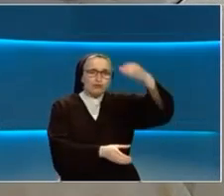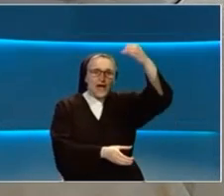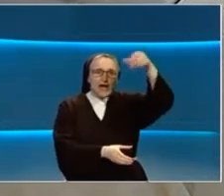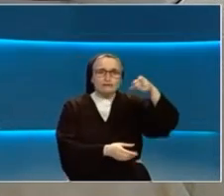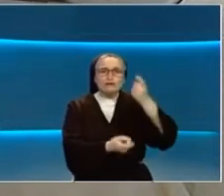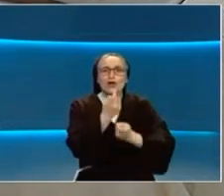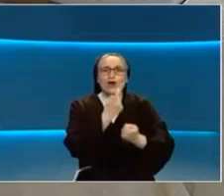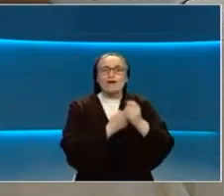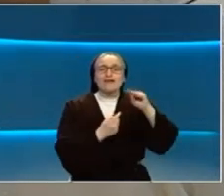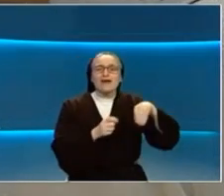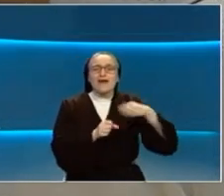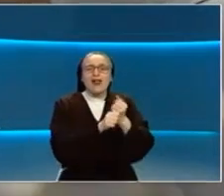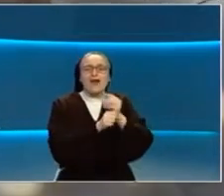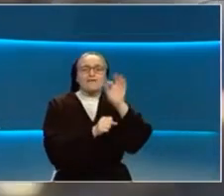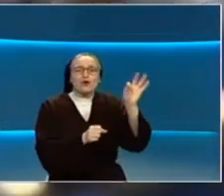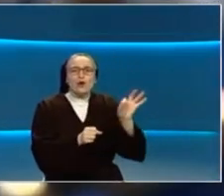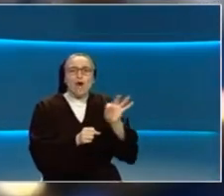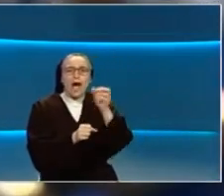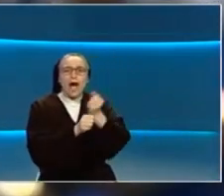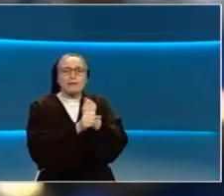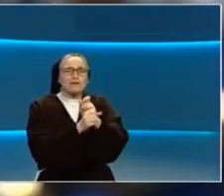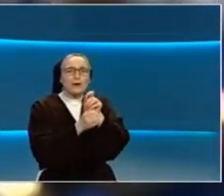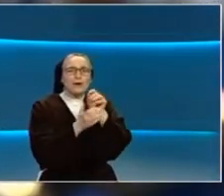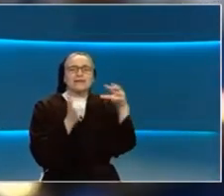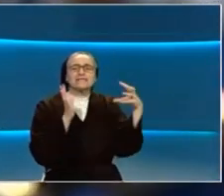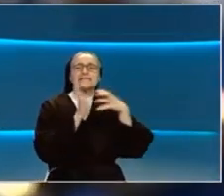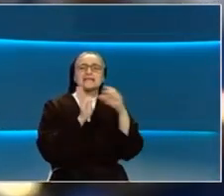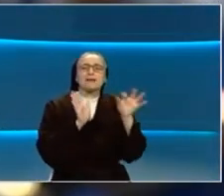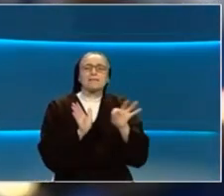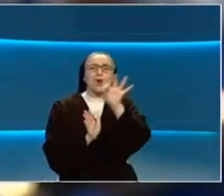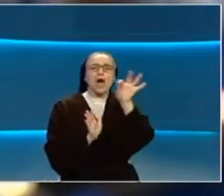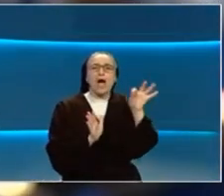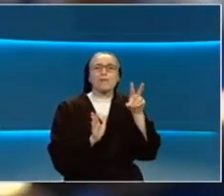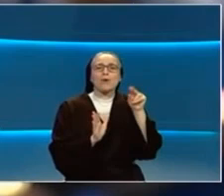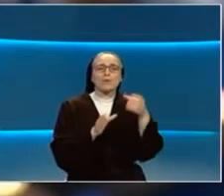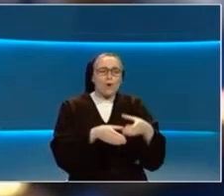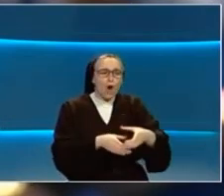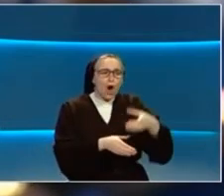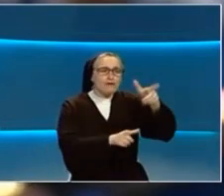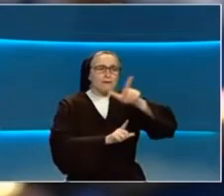sacro sancta redit ecclesia.